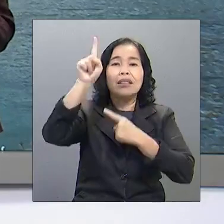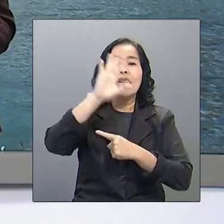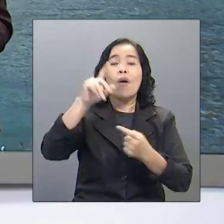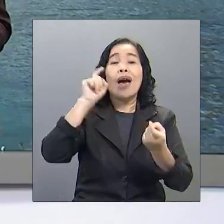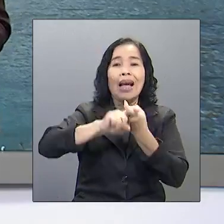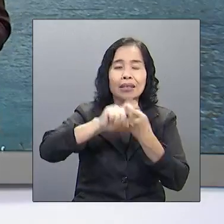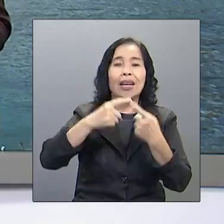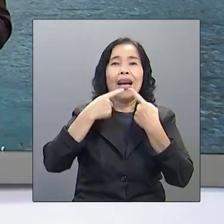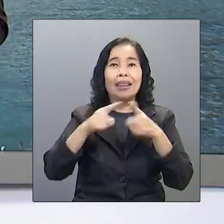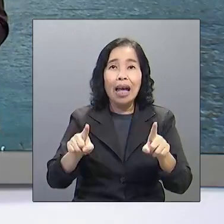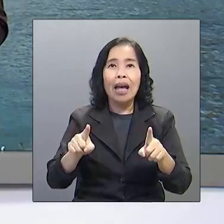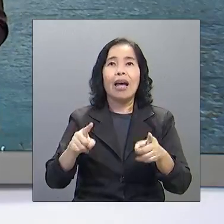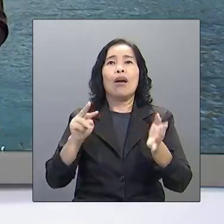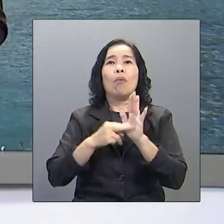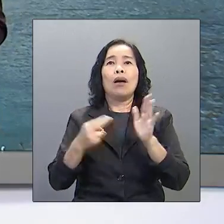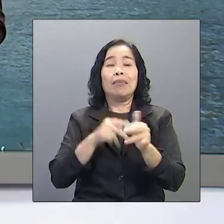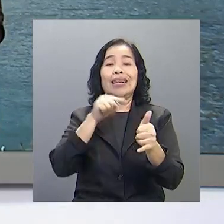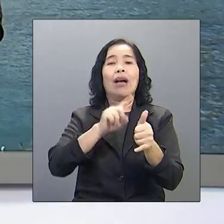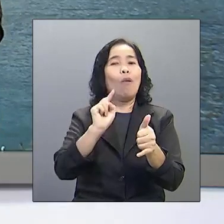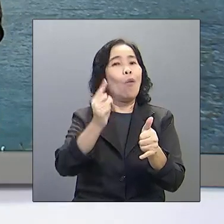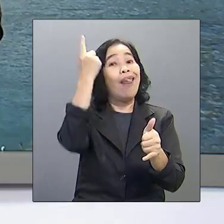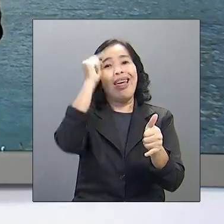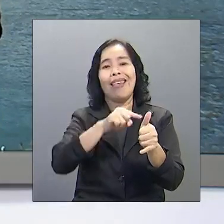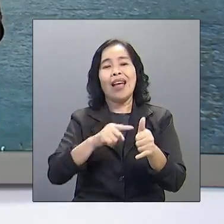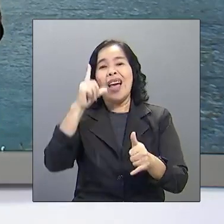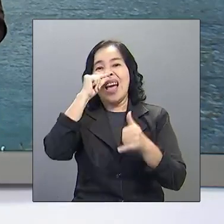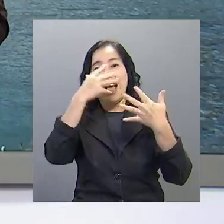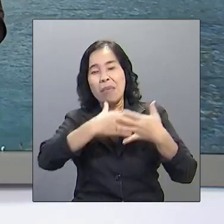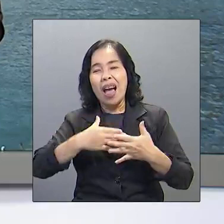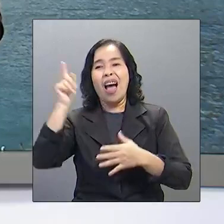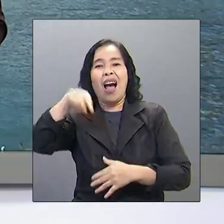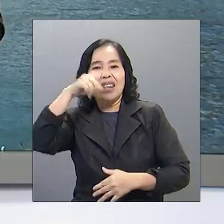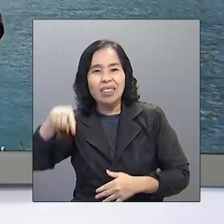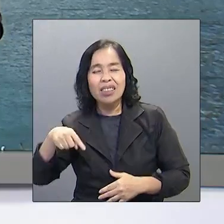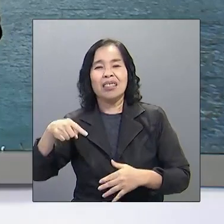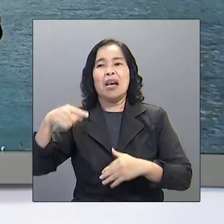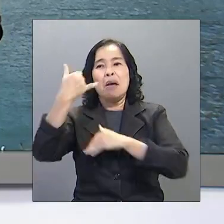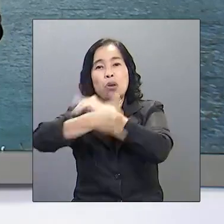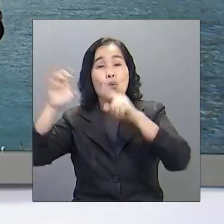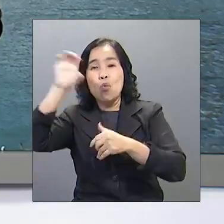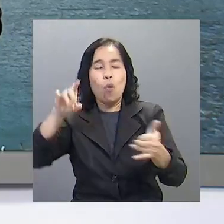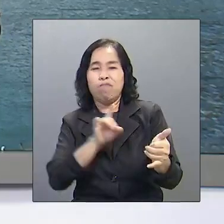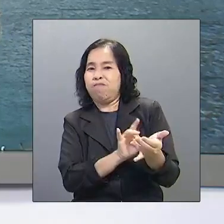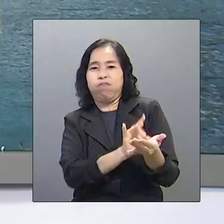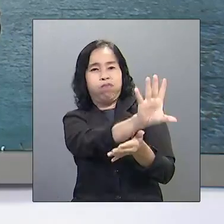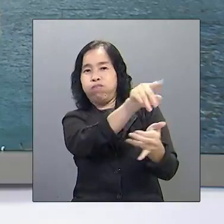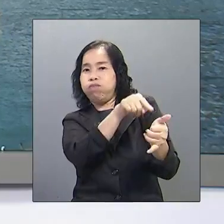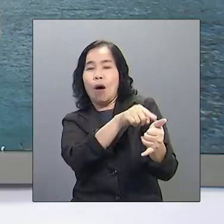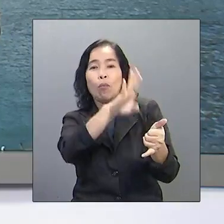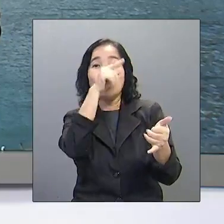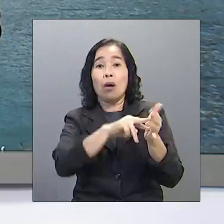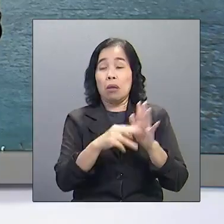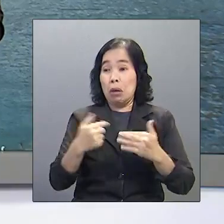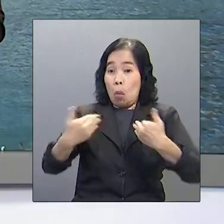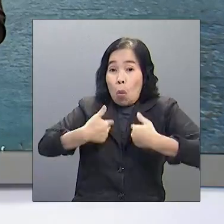ส่งคลามประทุกขึ้น เขาคอคนแรกๆ ค่ะ ที่สหรฐอเมริกา อังกฤษ แล้วกสาภาพยความบาด แต่วาเขาไม่ใช่